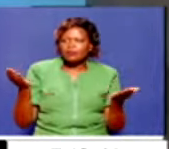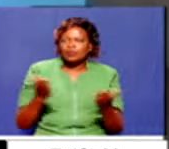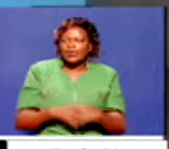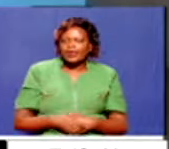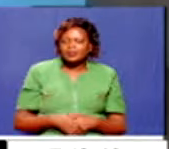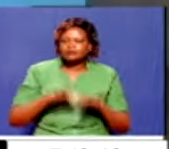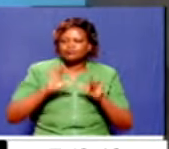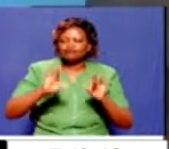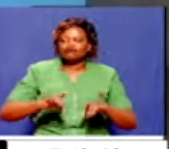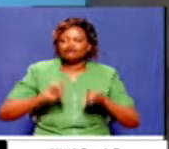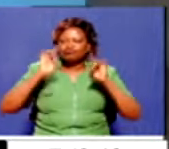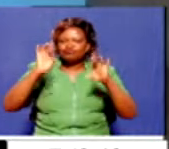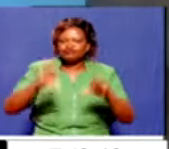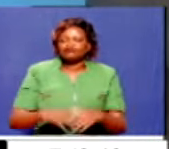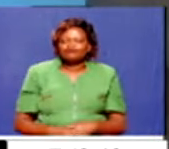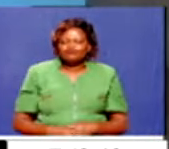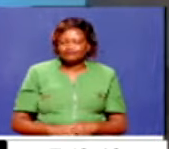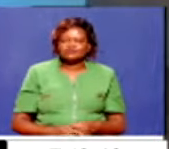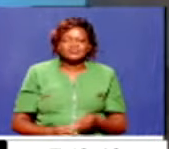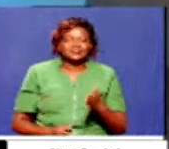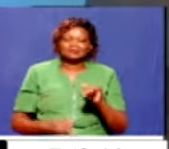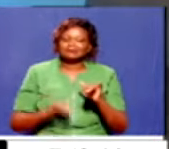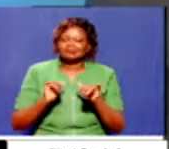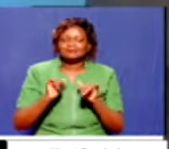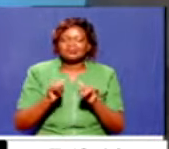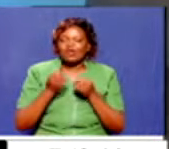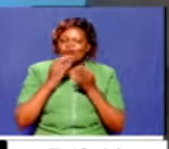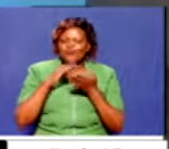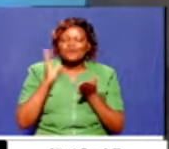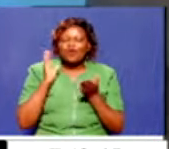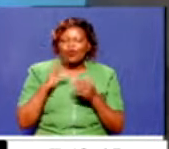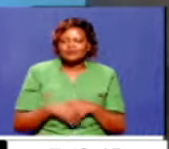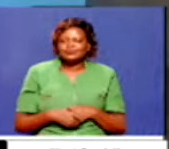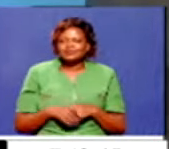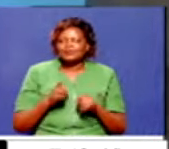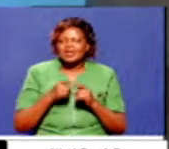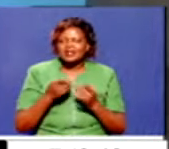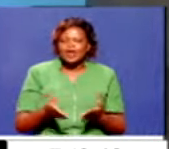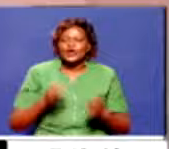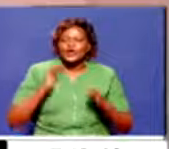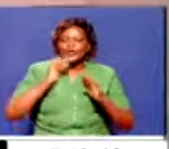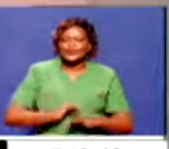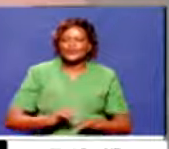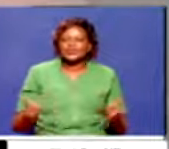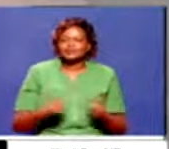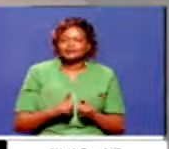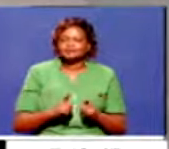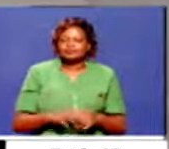Australia. Usicheze mbali ili nikufahamishe pale mwishoni mwa Darubini. Kwa sasa pumziko fupi.